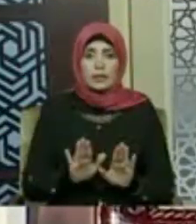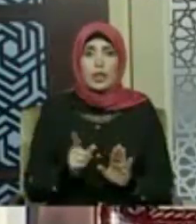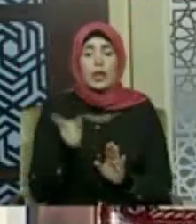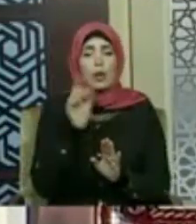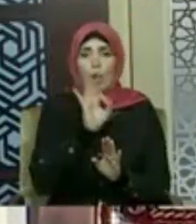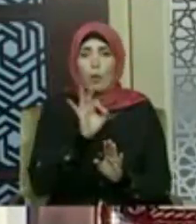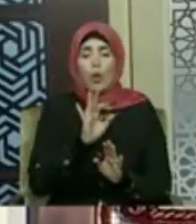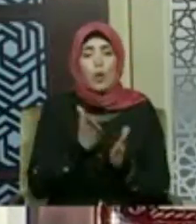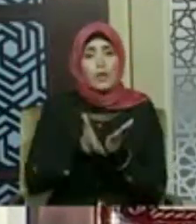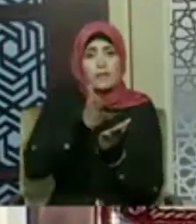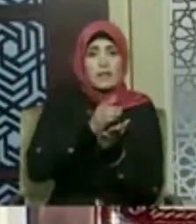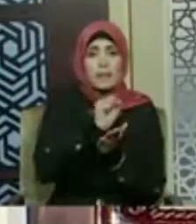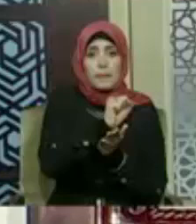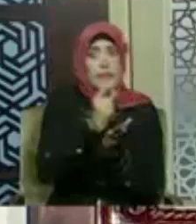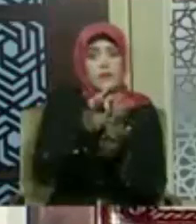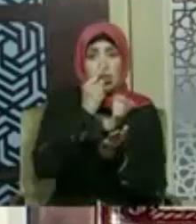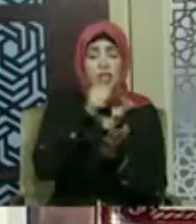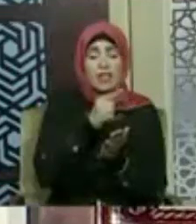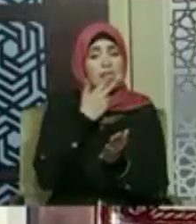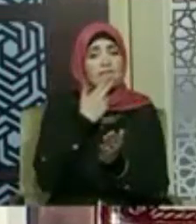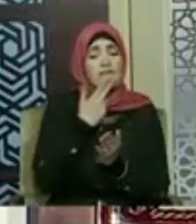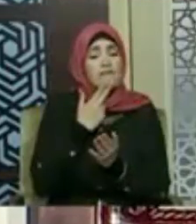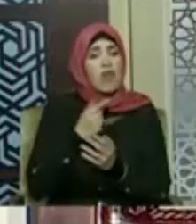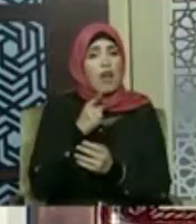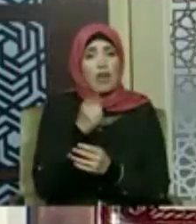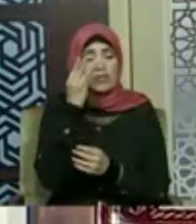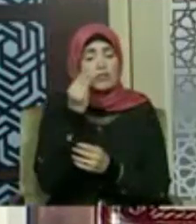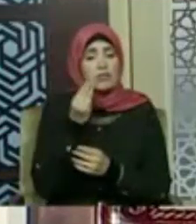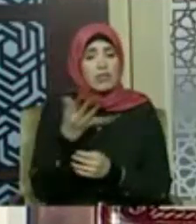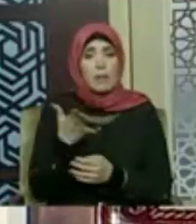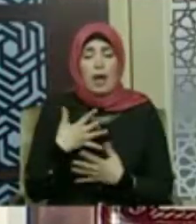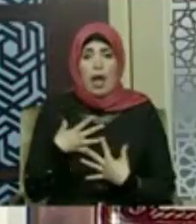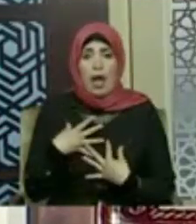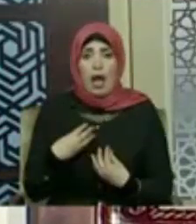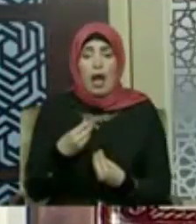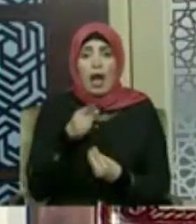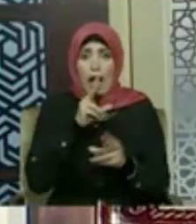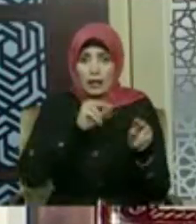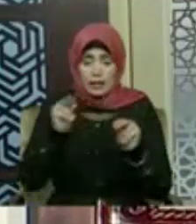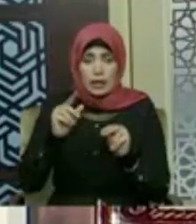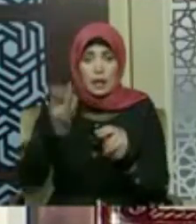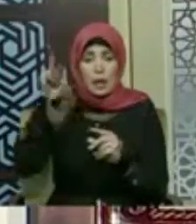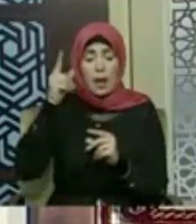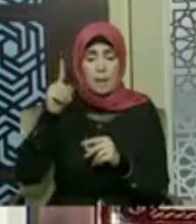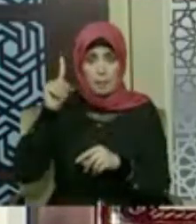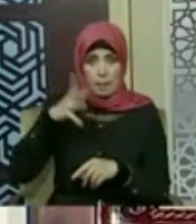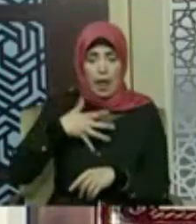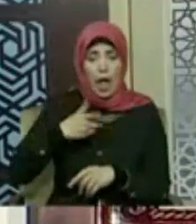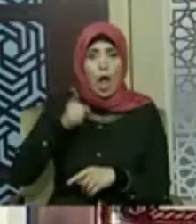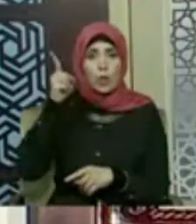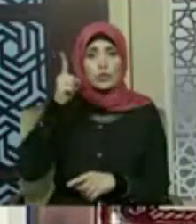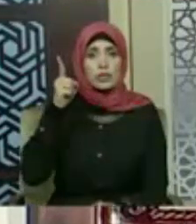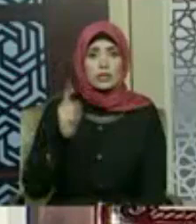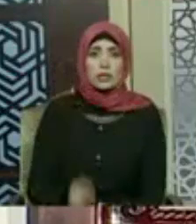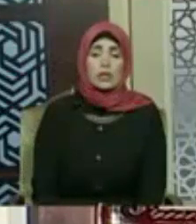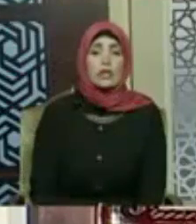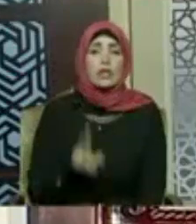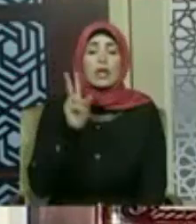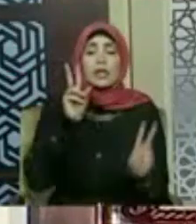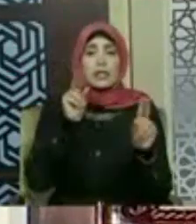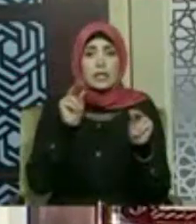ملتك نقية سمحاء كما أراد الله